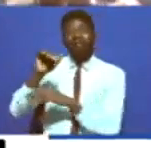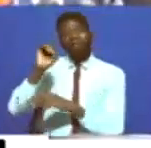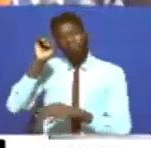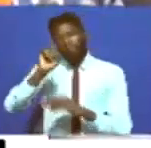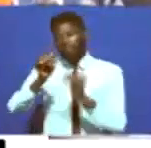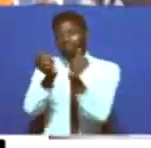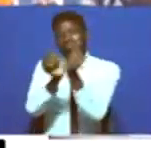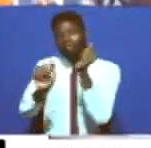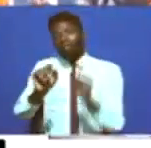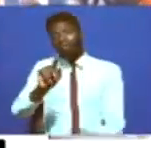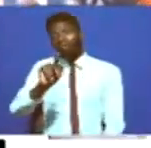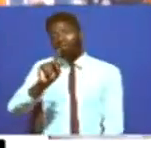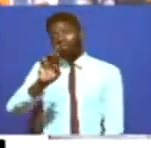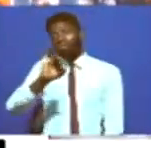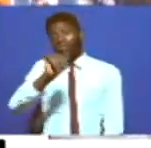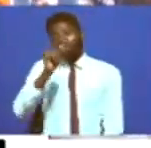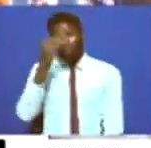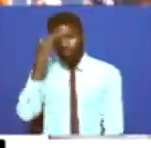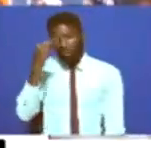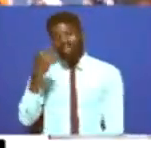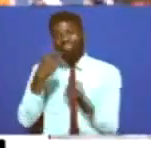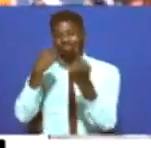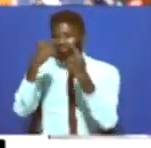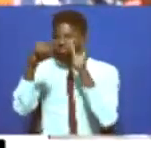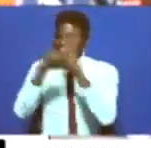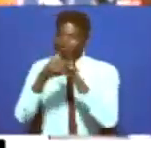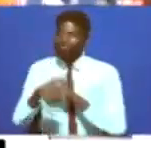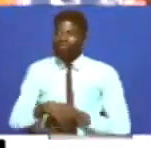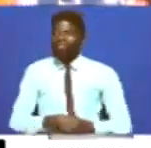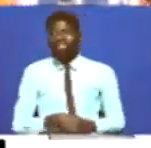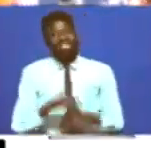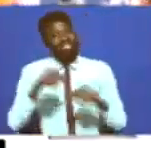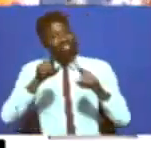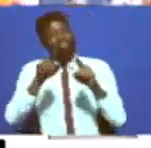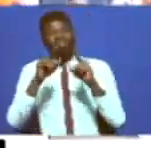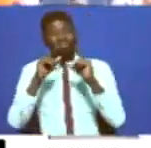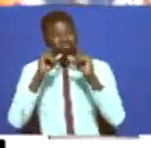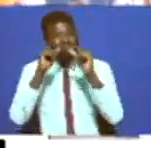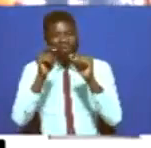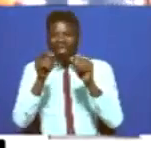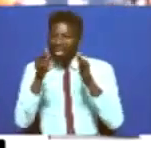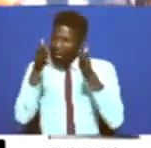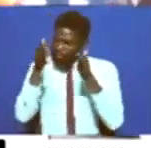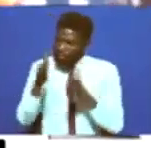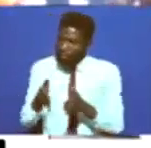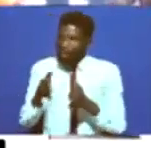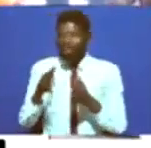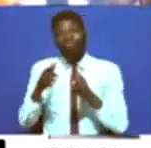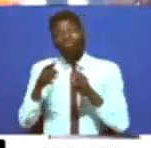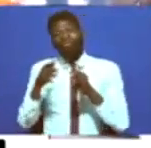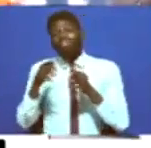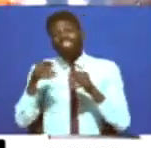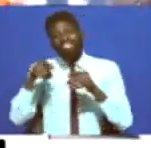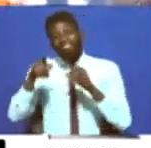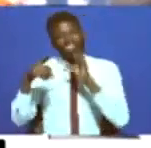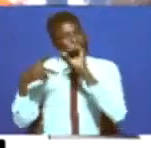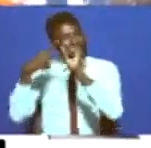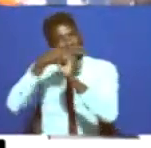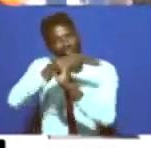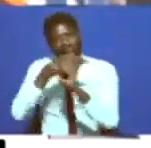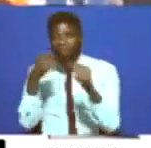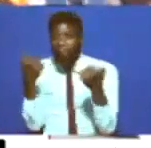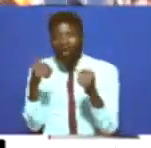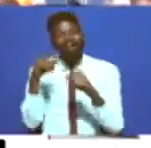hayo. Alisema ya kwamba mtu yeyote ambaye hajakatwa haezi ongoza hii nchi.